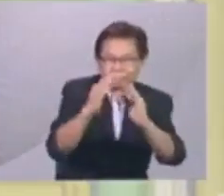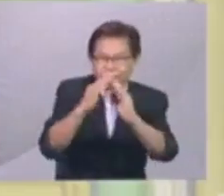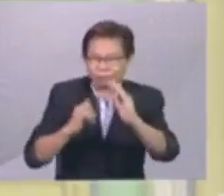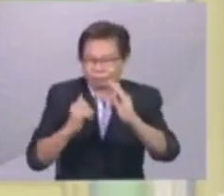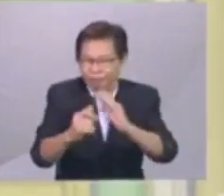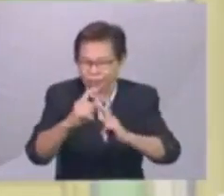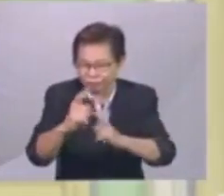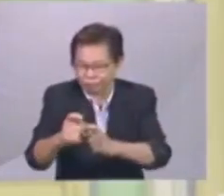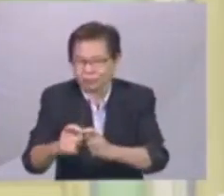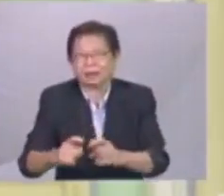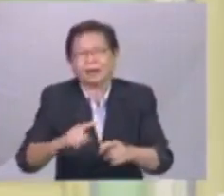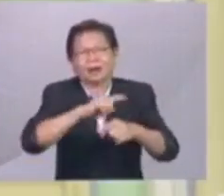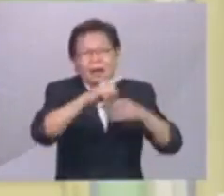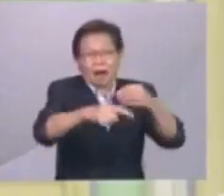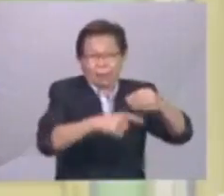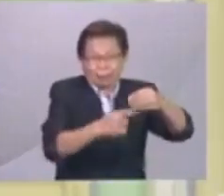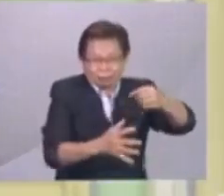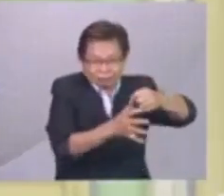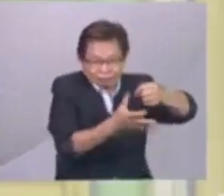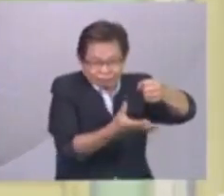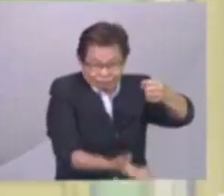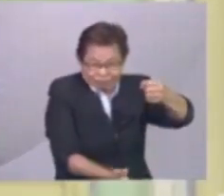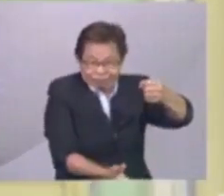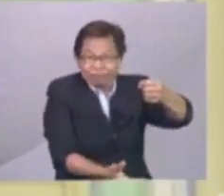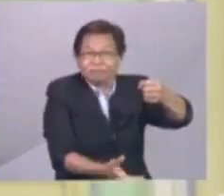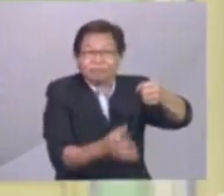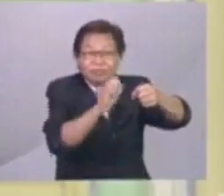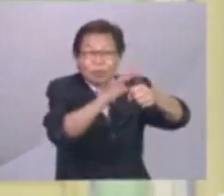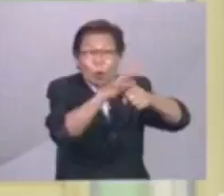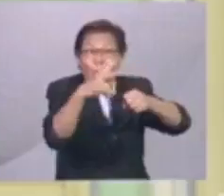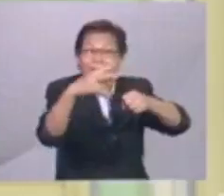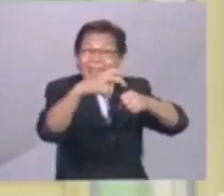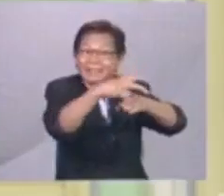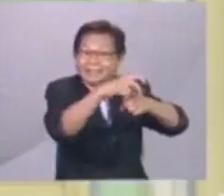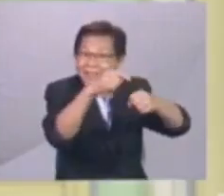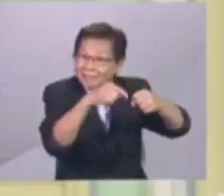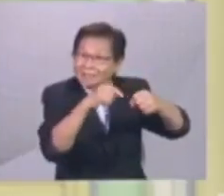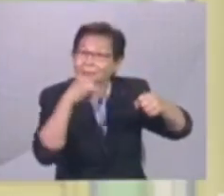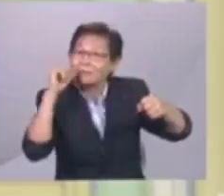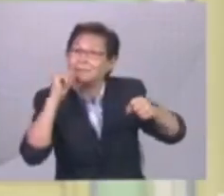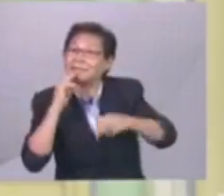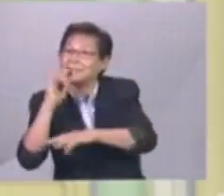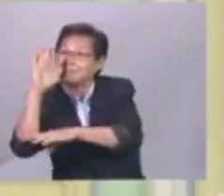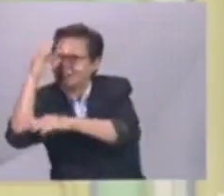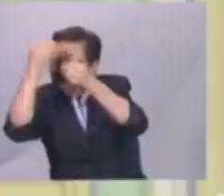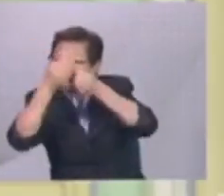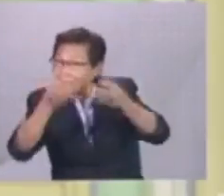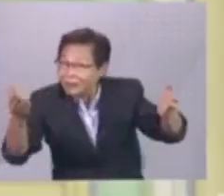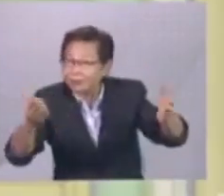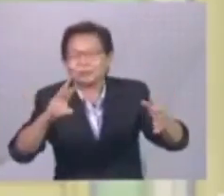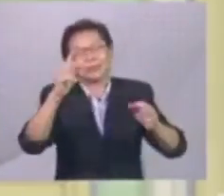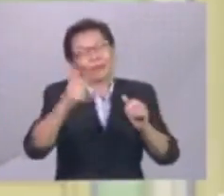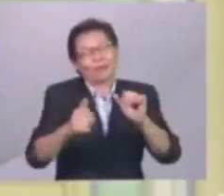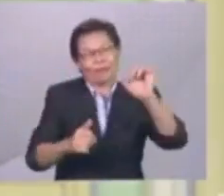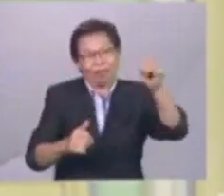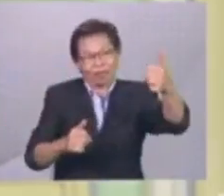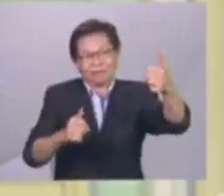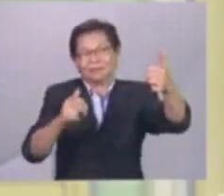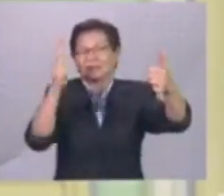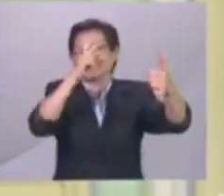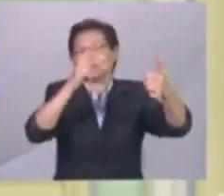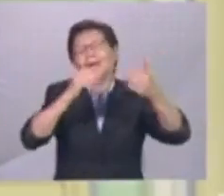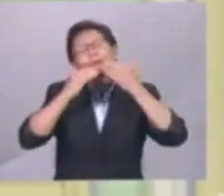Mengenai tabung COVID-19 yang saya juga janji semalam untuk umumkan, pertamanya kerajaan amat berterima